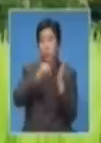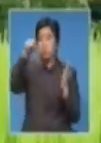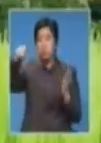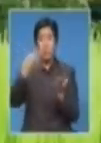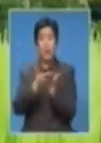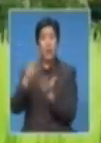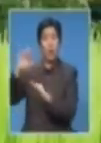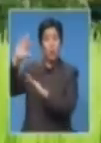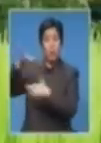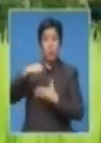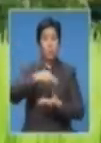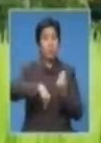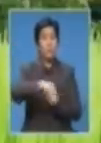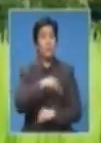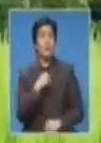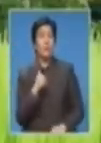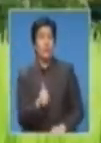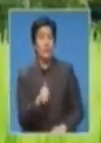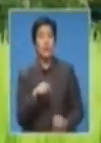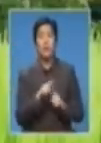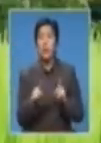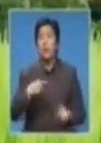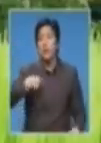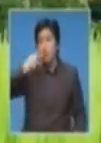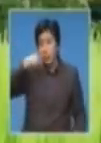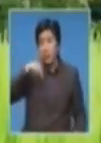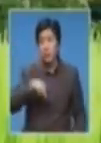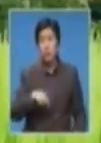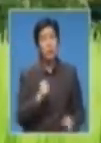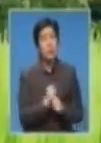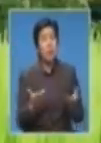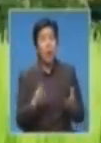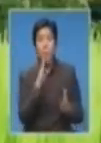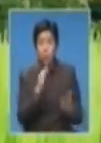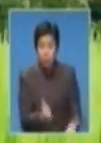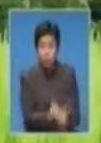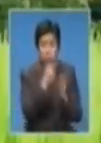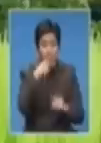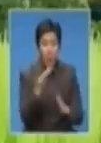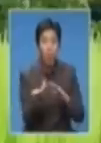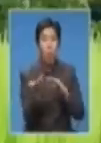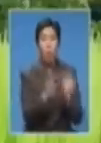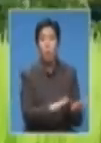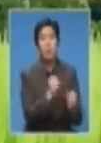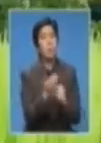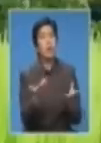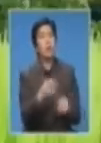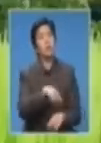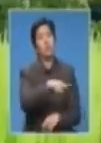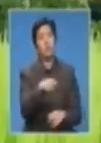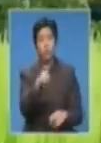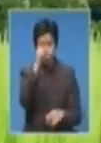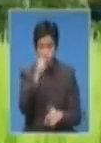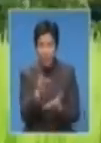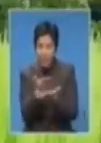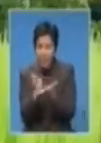ผมยินดีแต่ทำไมท่านจะช่วยเราในประเทศไม่งั้นในประเทศมันก็ล้มฟุบไปหมดอะนะเพราะเขาสู้ต้นทุนกันไม่ไหวเลยท่าน